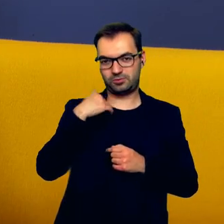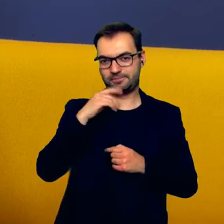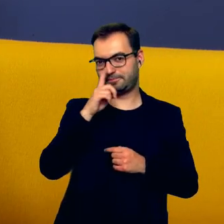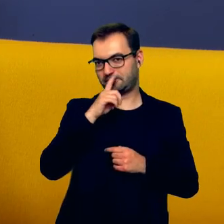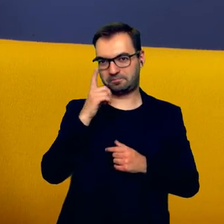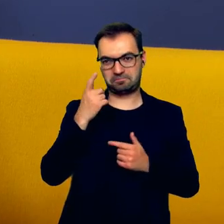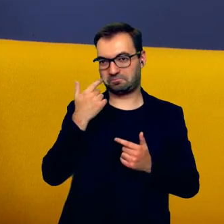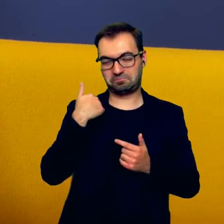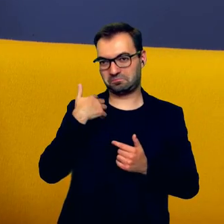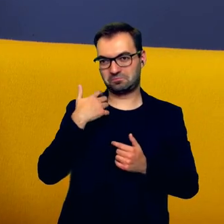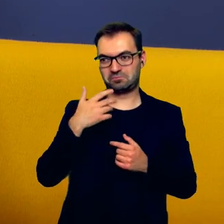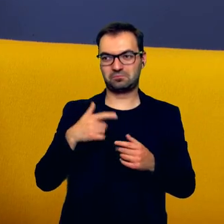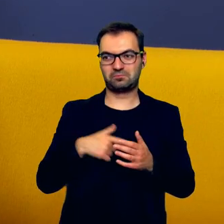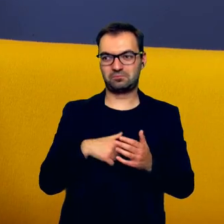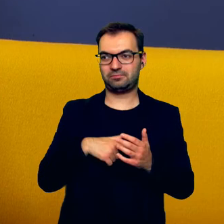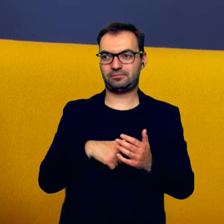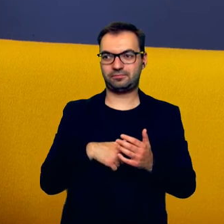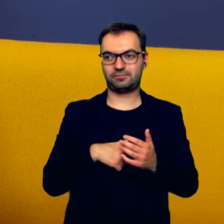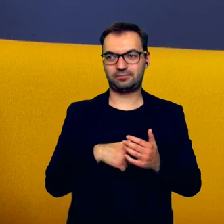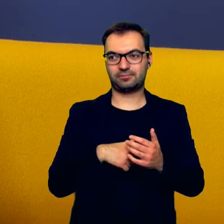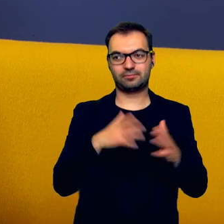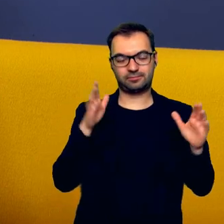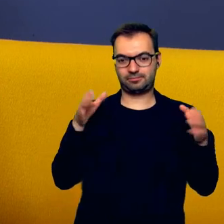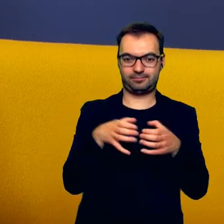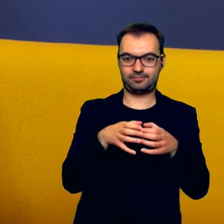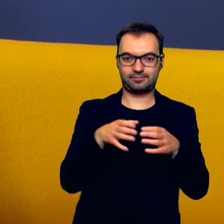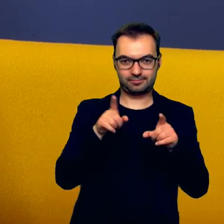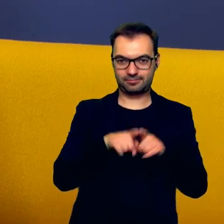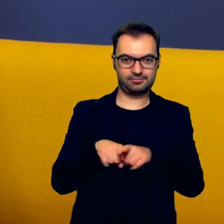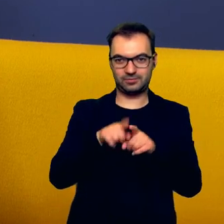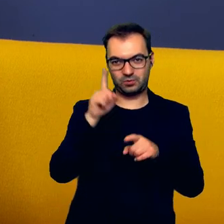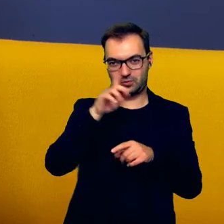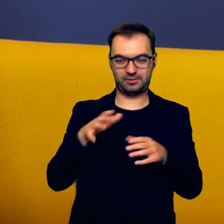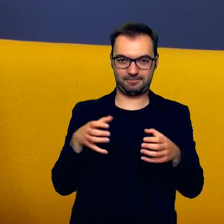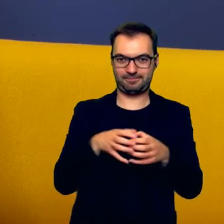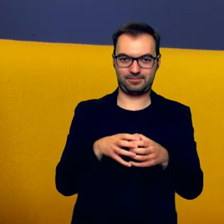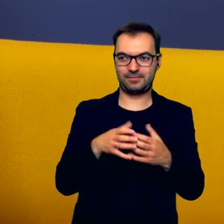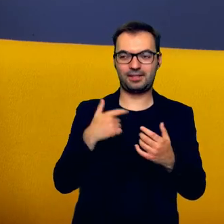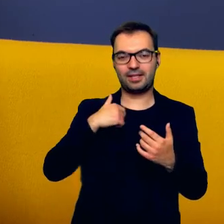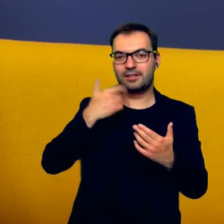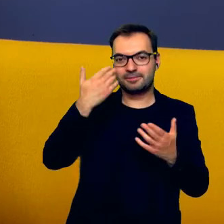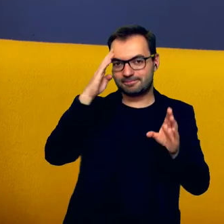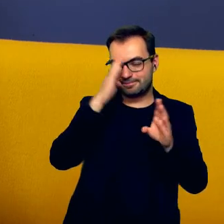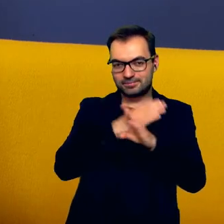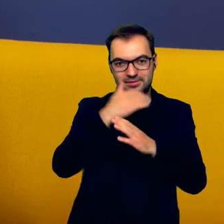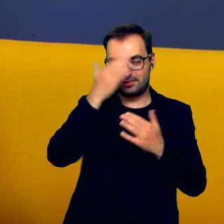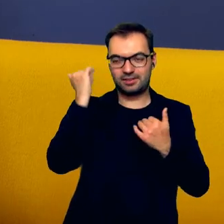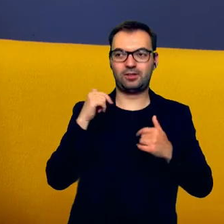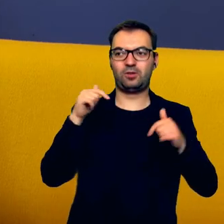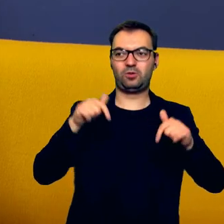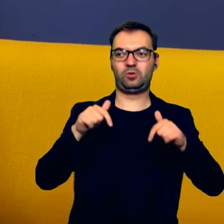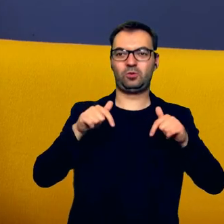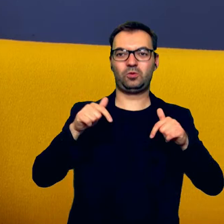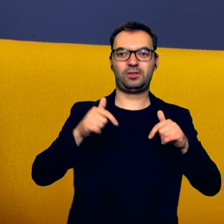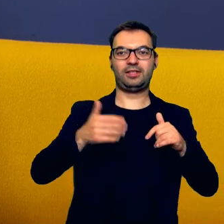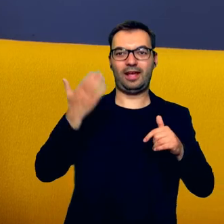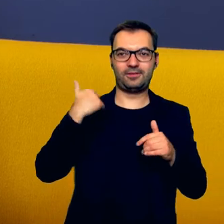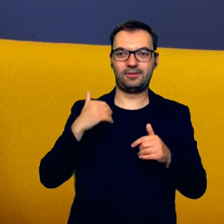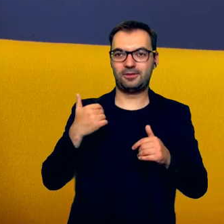człowiek, który żył w takim no, homogenicznym społeczeństwie, prawda, nie zdawałem sobie sprawy, że tutaj